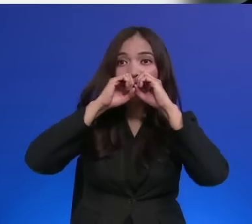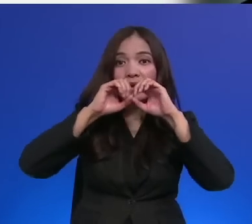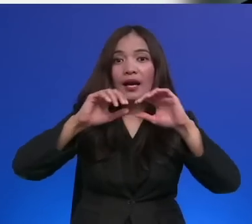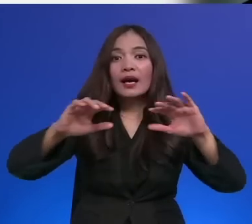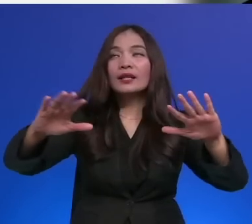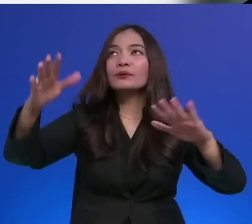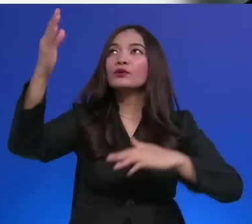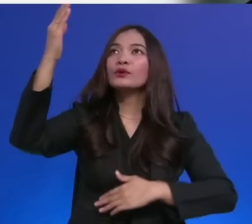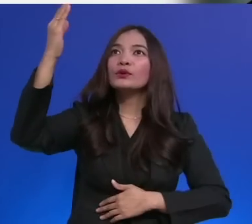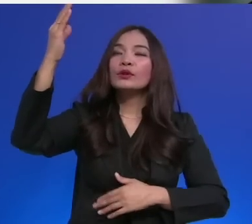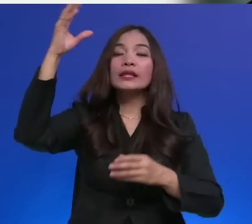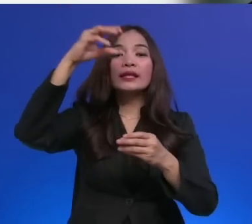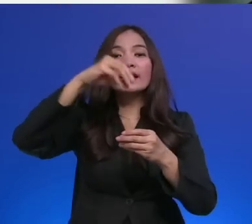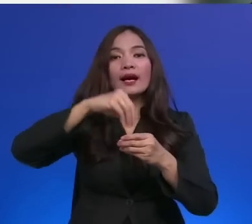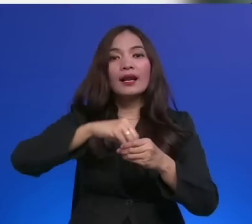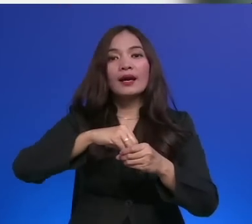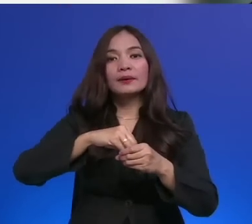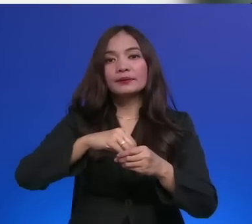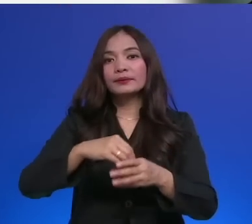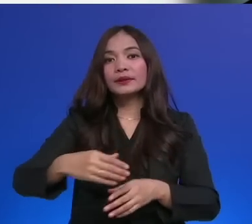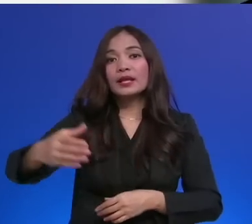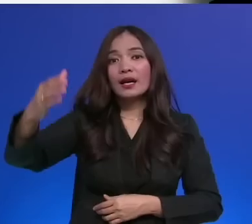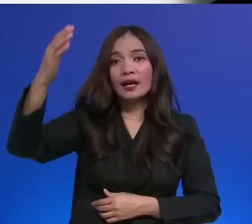di dalamnya.